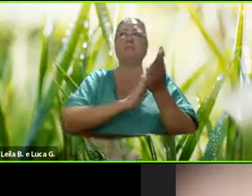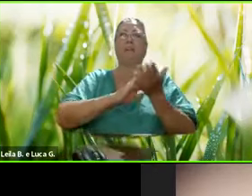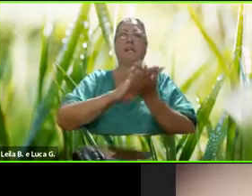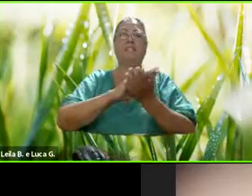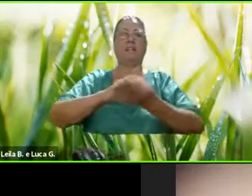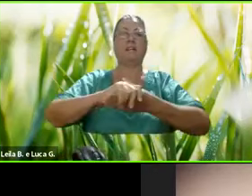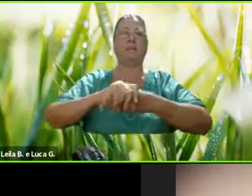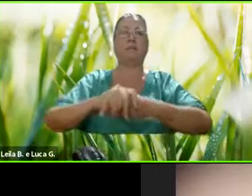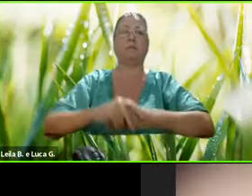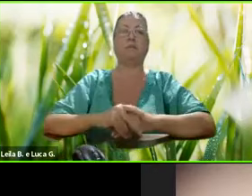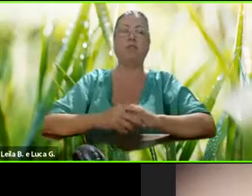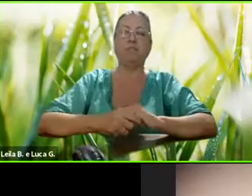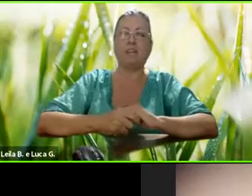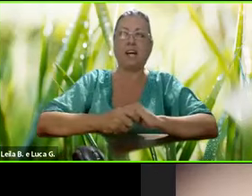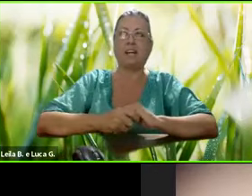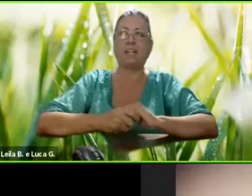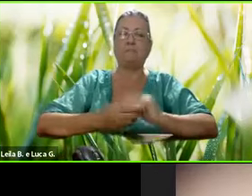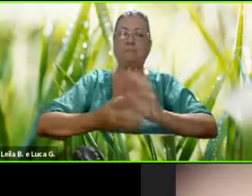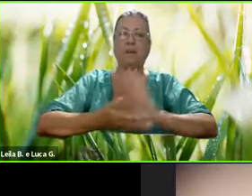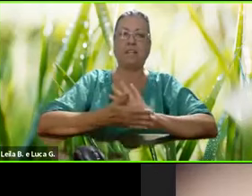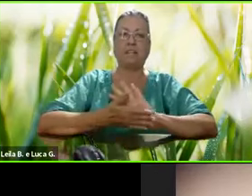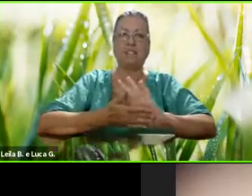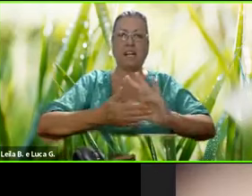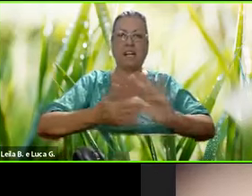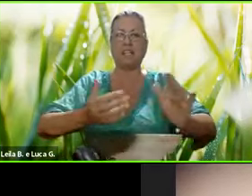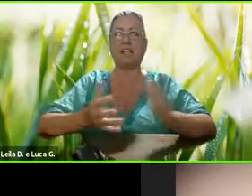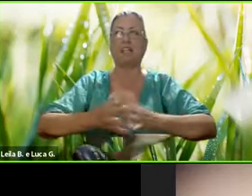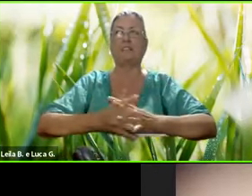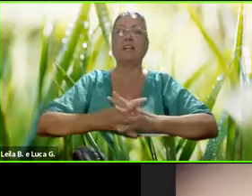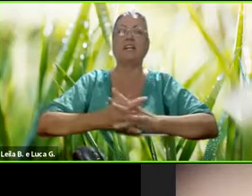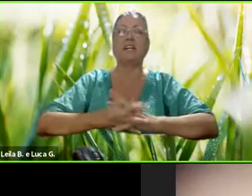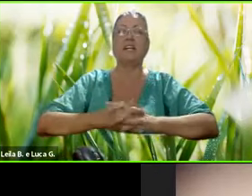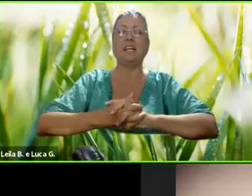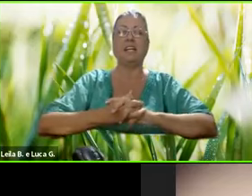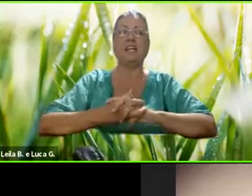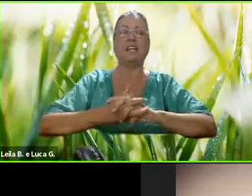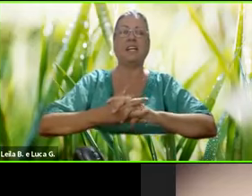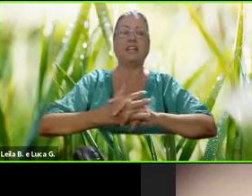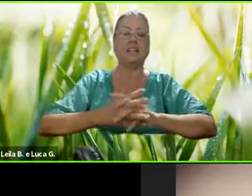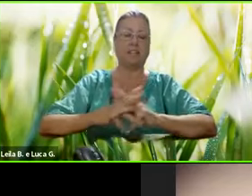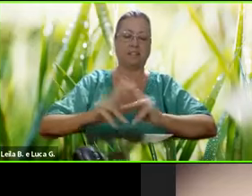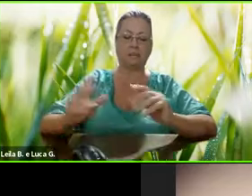e per essere fluidificata, magnetizzata,